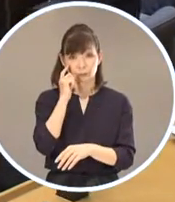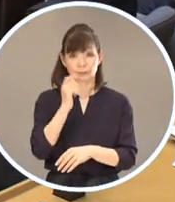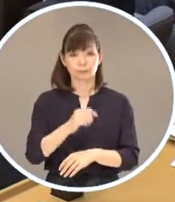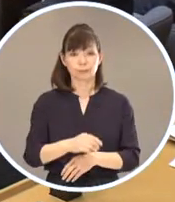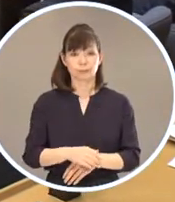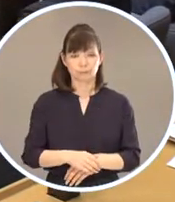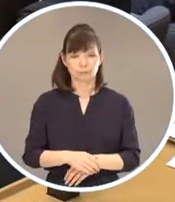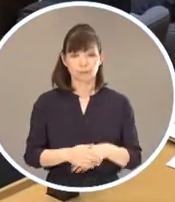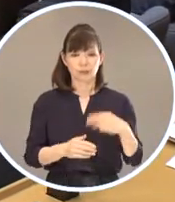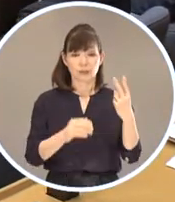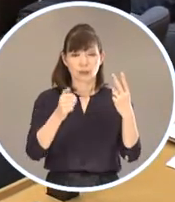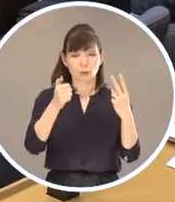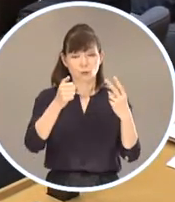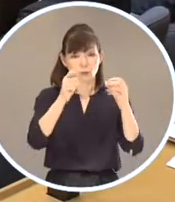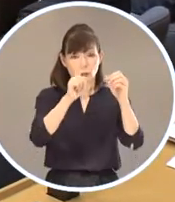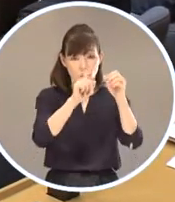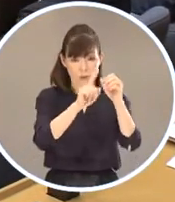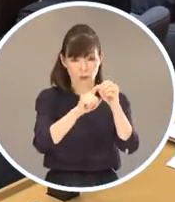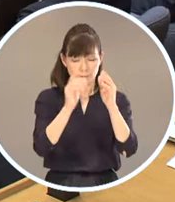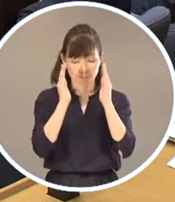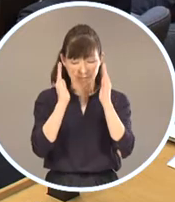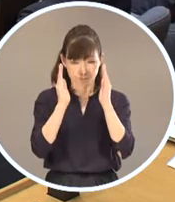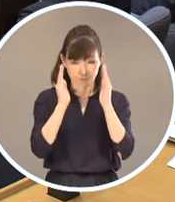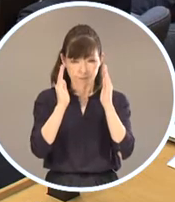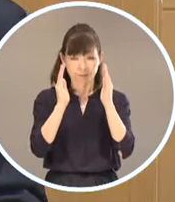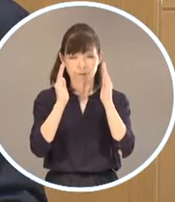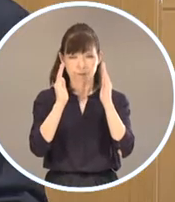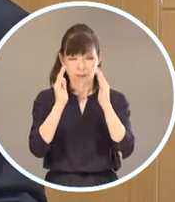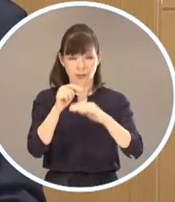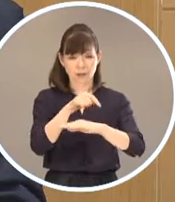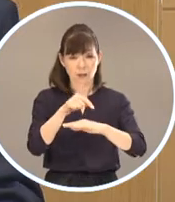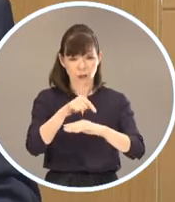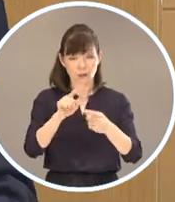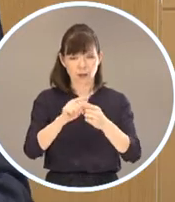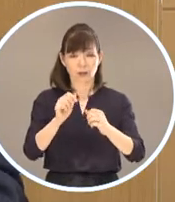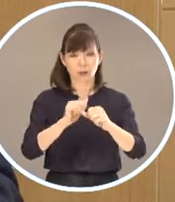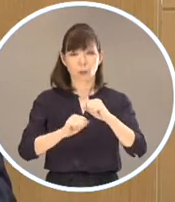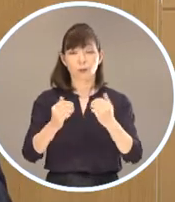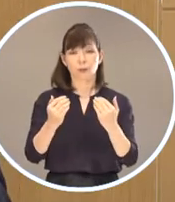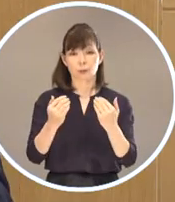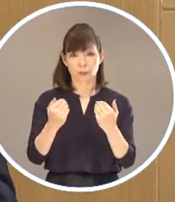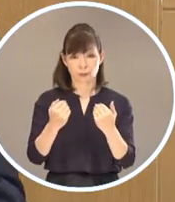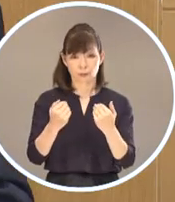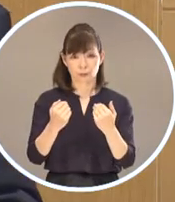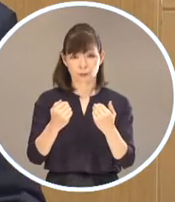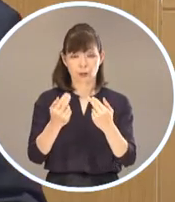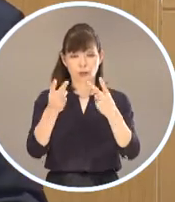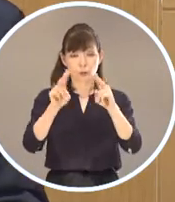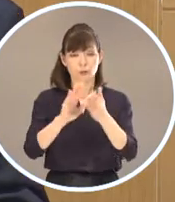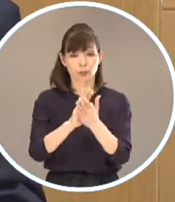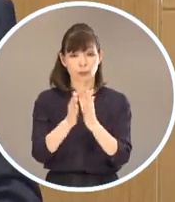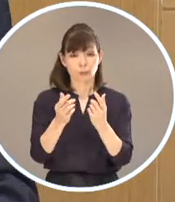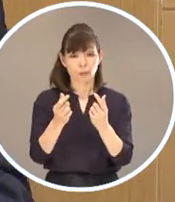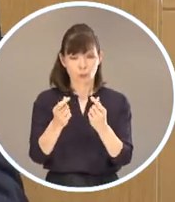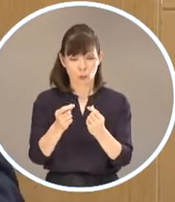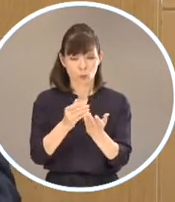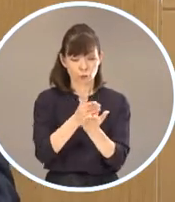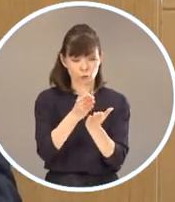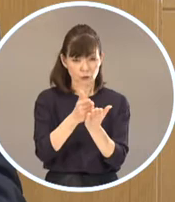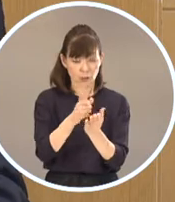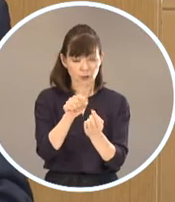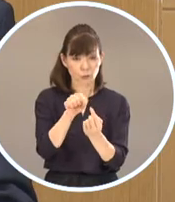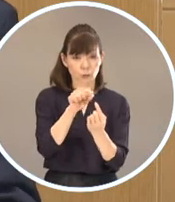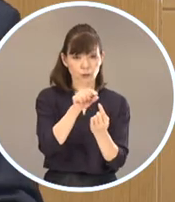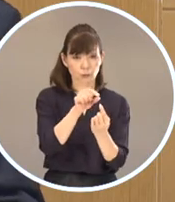います。2050年に向けて総力を挙げての戦略的な行動が必要であり、本県においても分野を絞り込